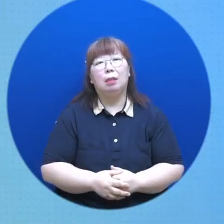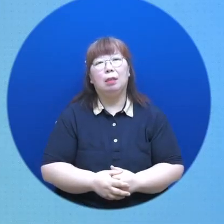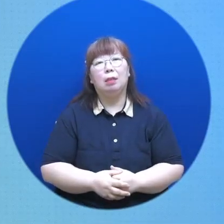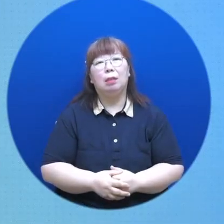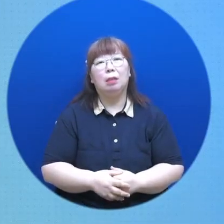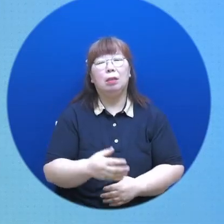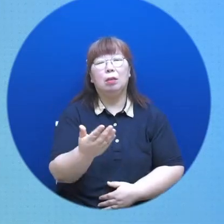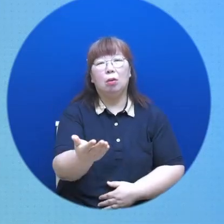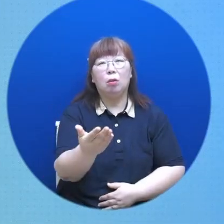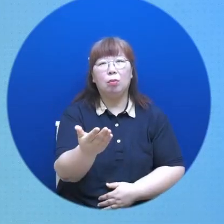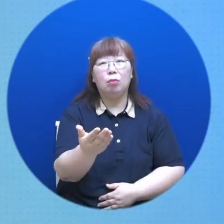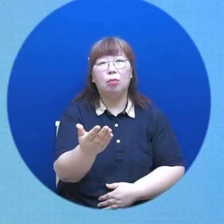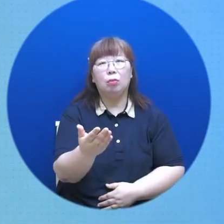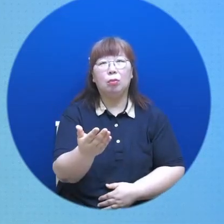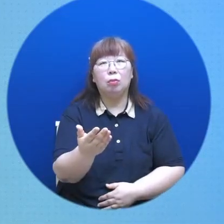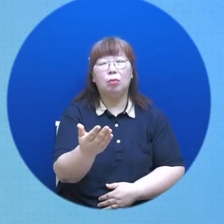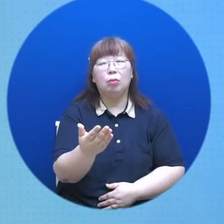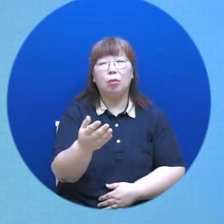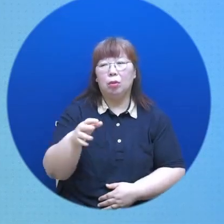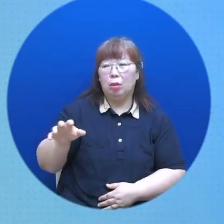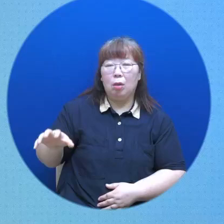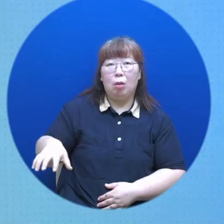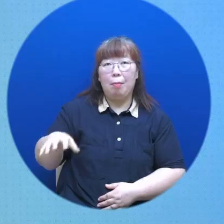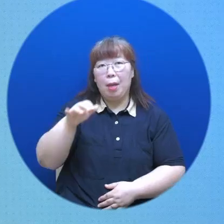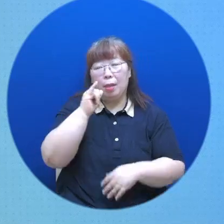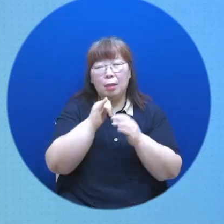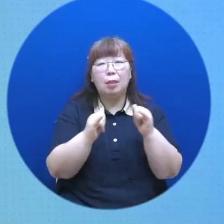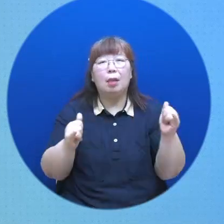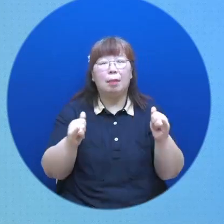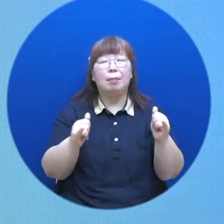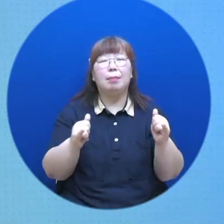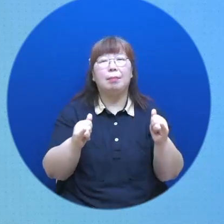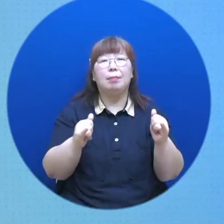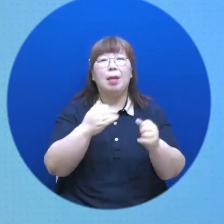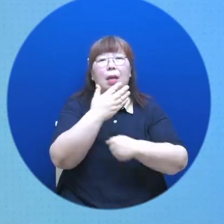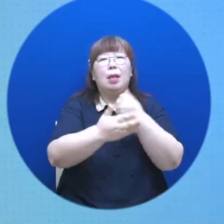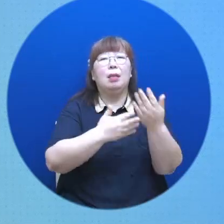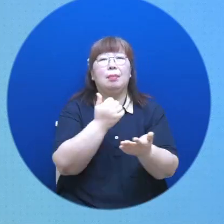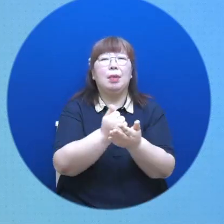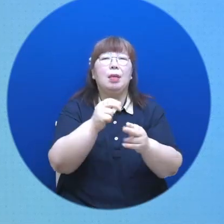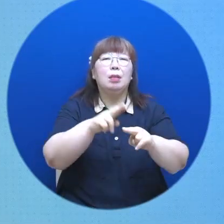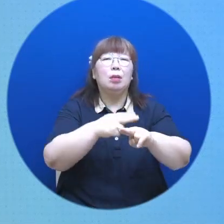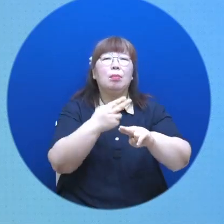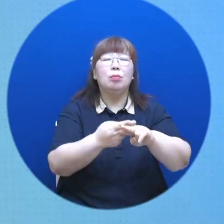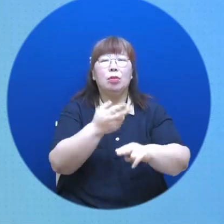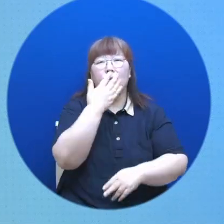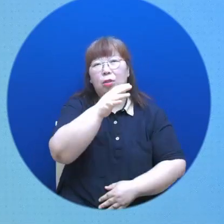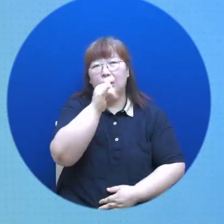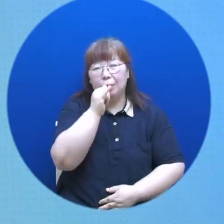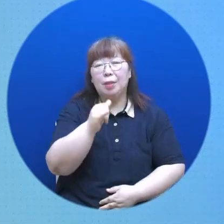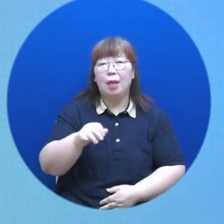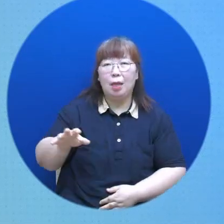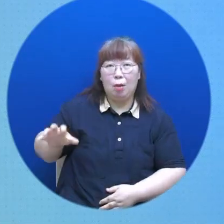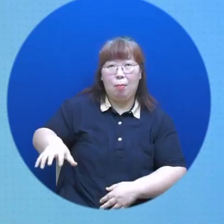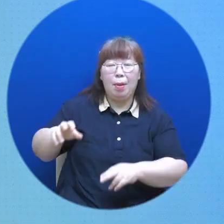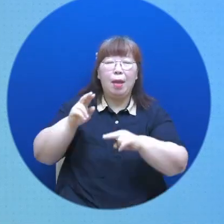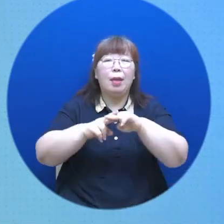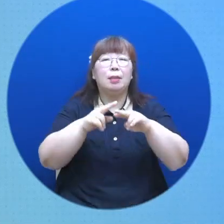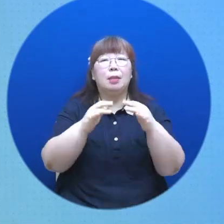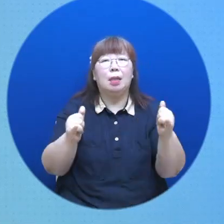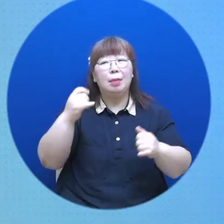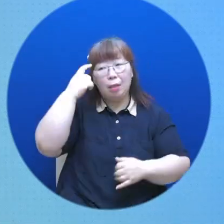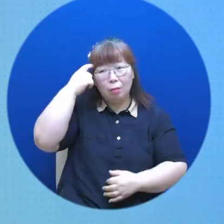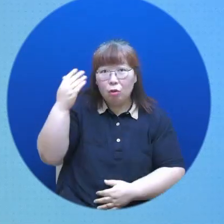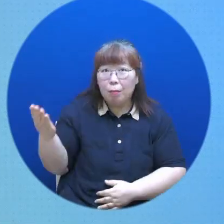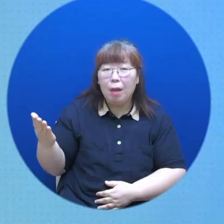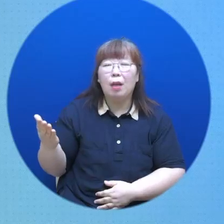여러분 옆에 계신 그분들이 혹시 하나님의 선물일 수도 있어요. 우리 옆에 계신 분들에게 한번